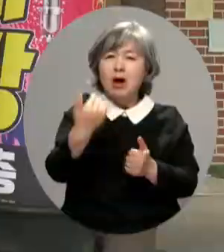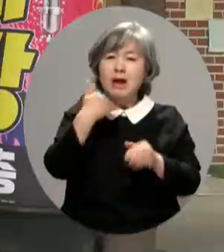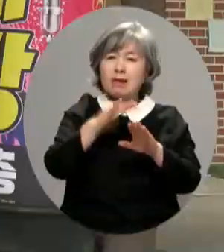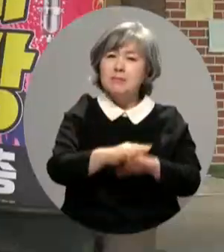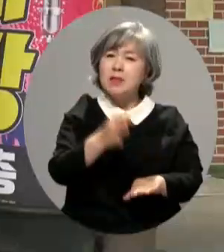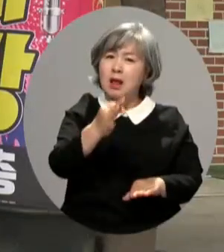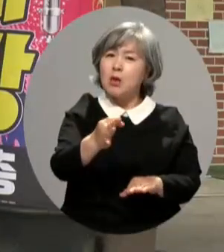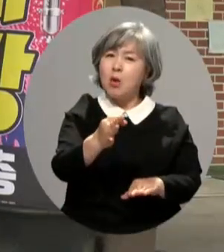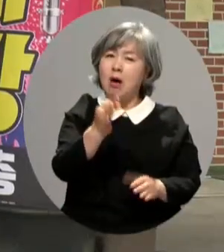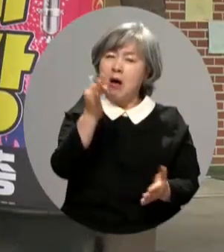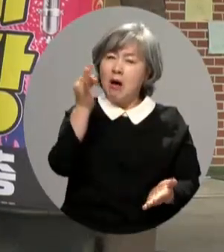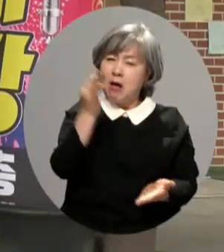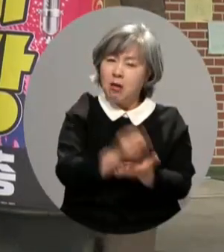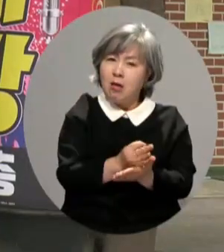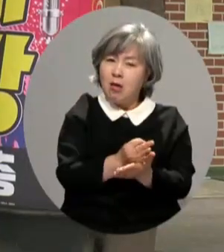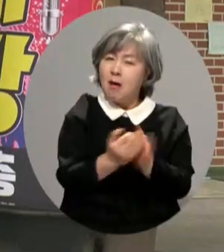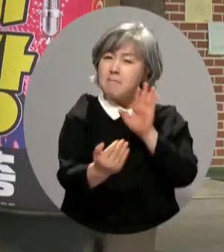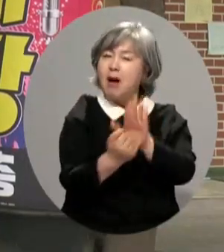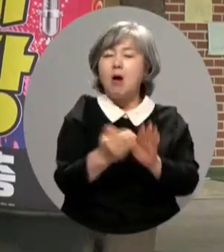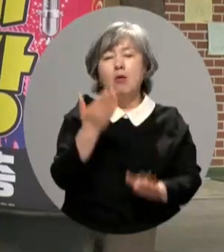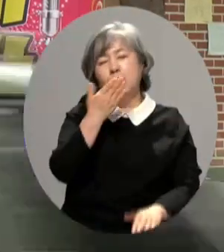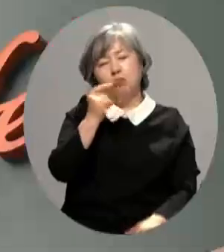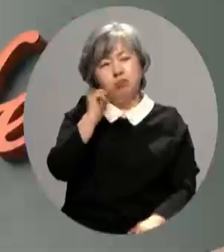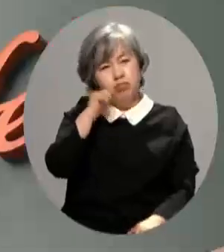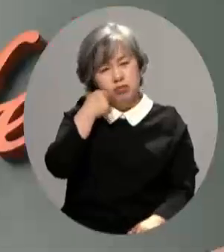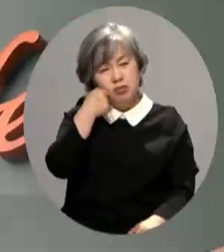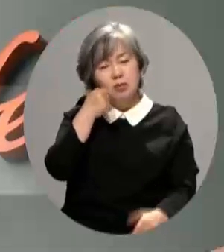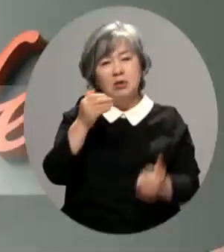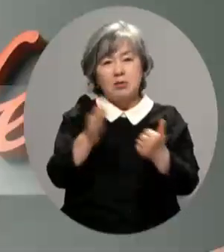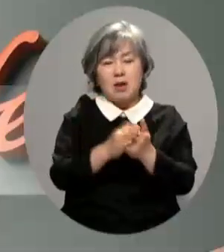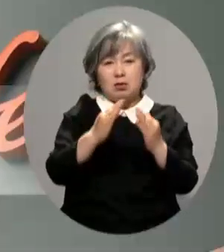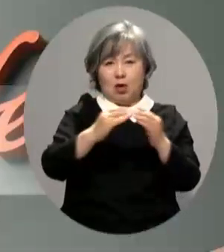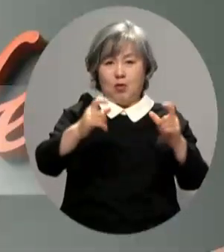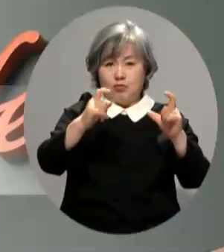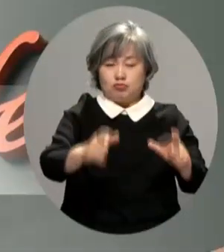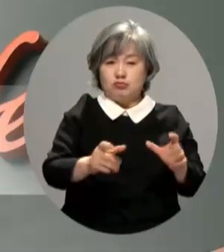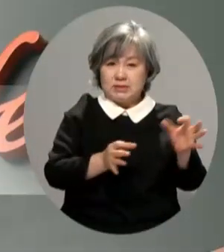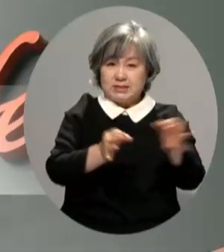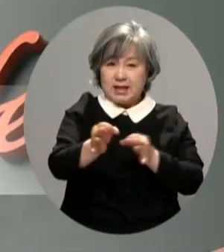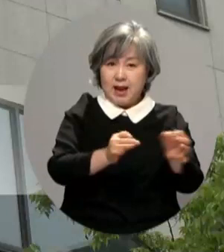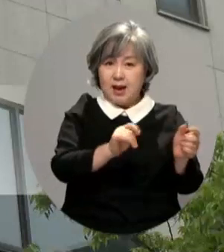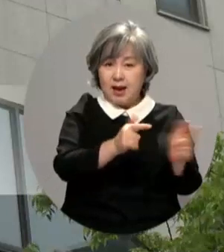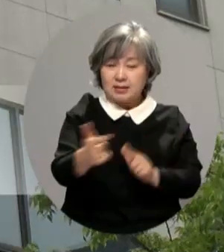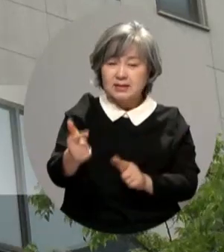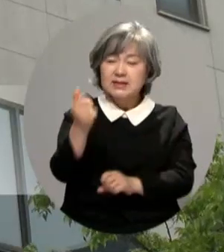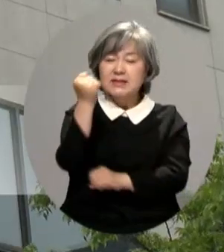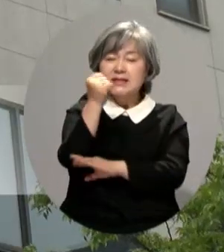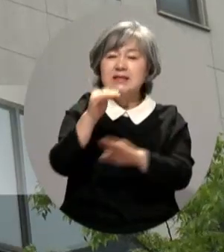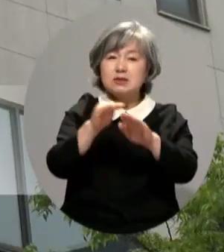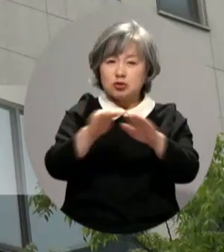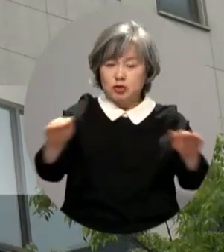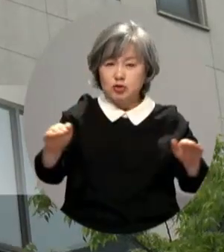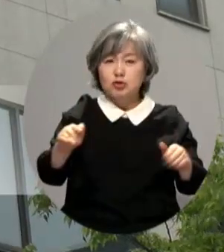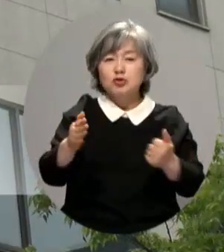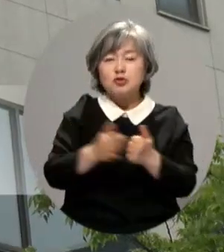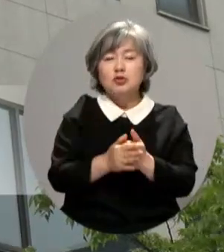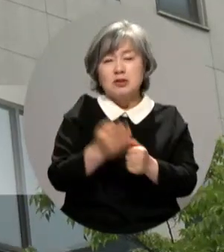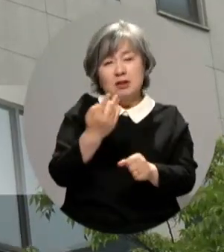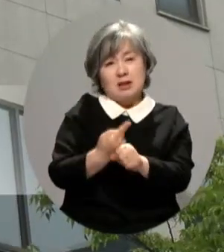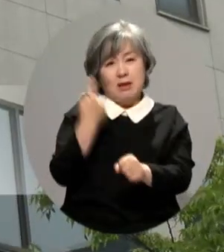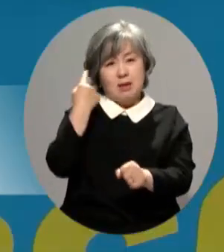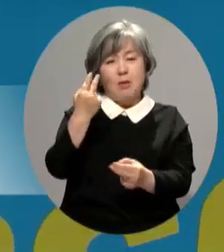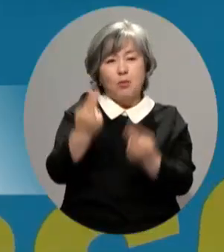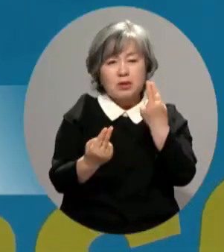임대료 하락을 맡기는 어려운 상황 올 1분기 전북의 중대형상과 임대 가격 지수는 전문기 대비